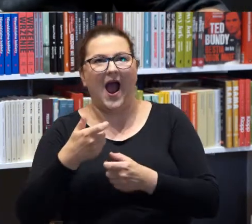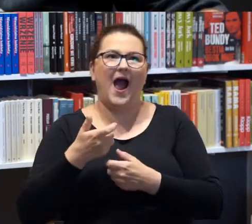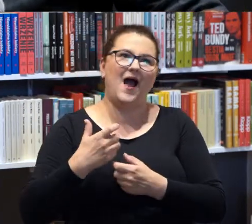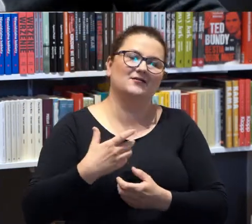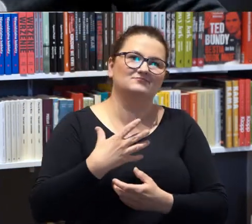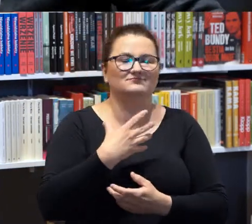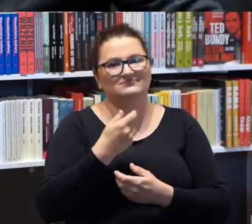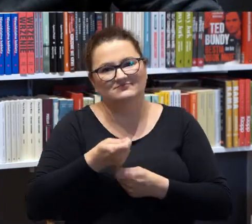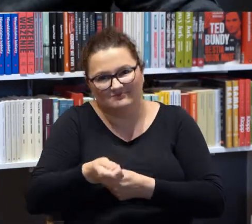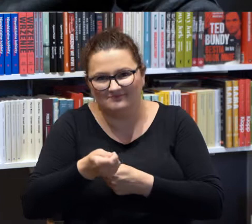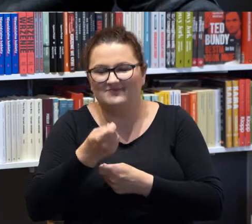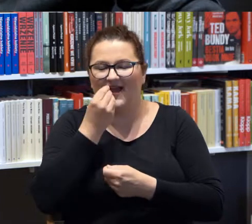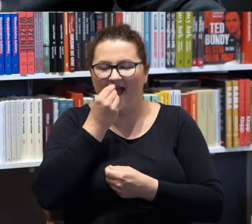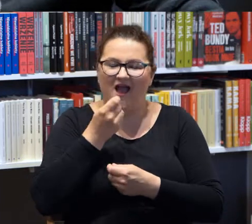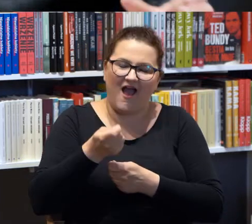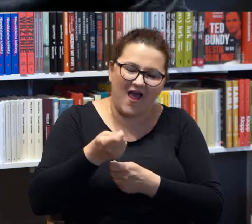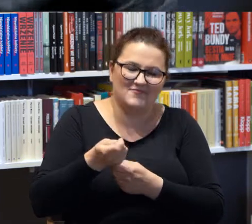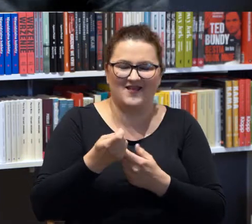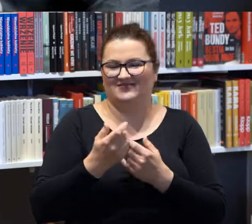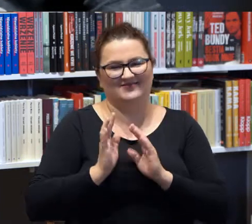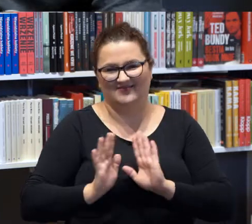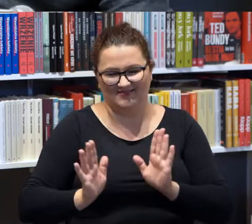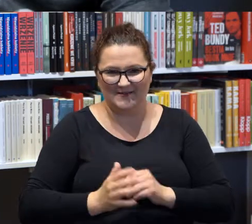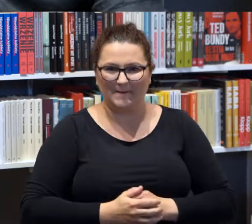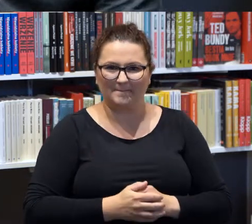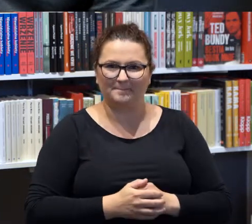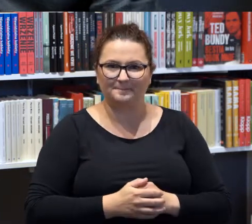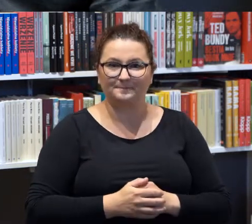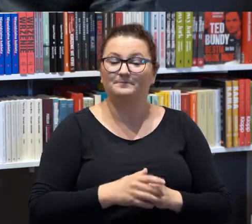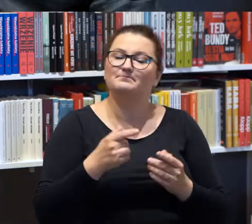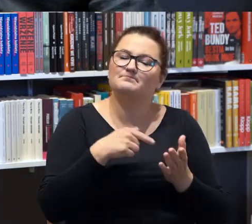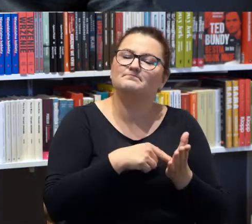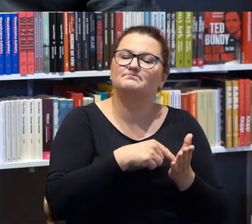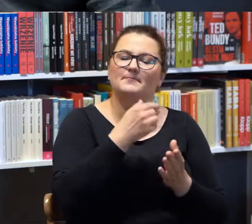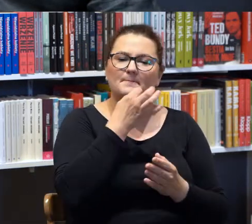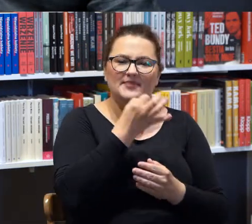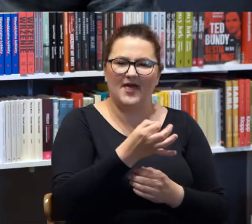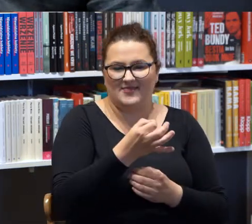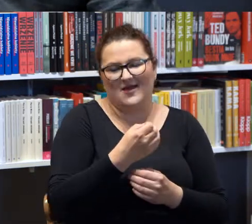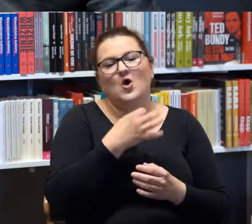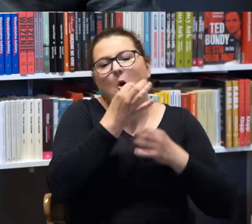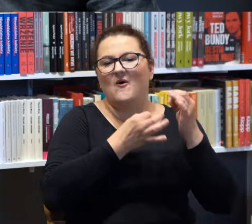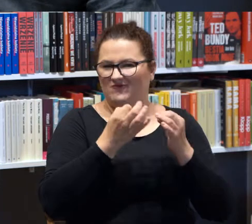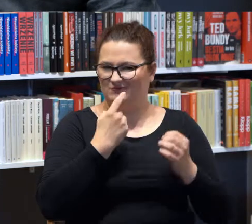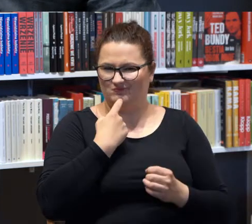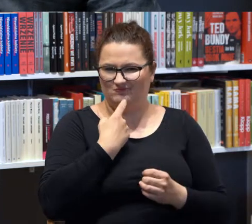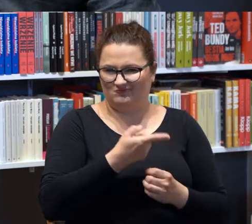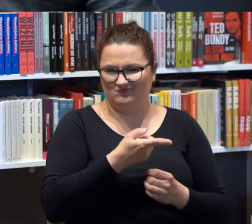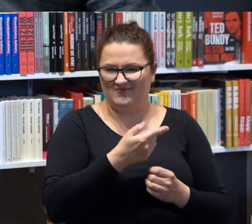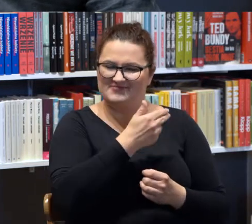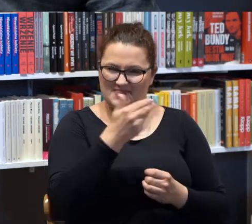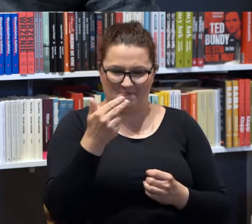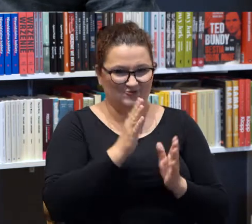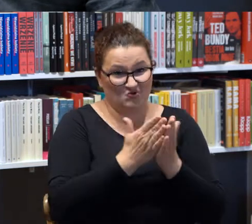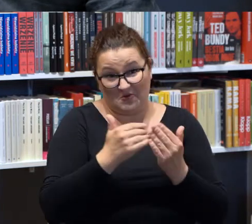pieluchowo-butelkowe. I teraz odpowiadając na pytanie, ja faktycznie, może najpierw powiem o czym jest ta książka, bo może Państwo